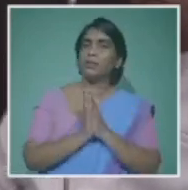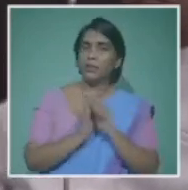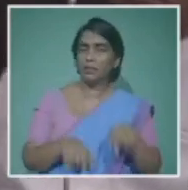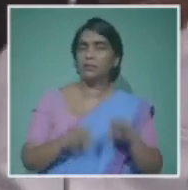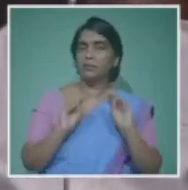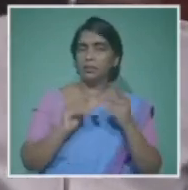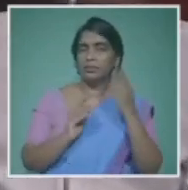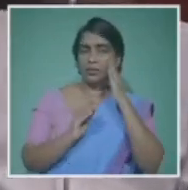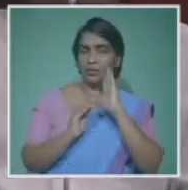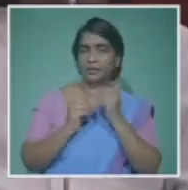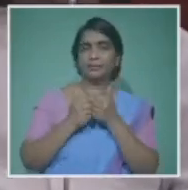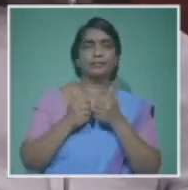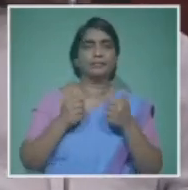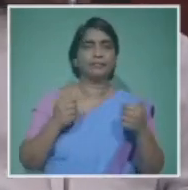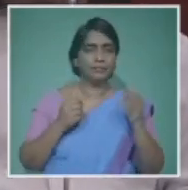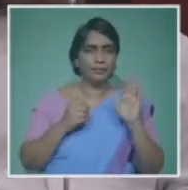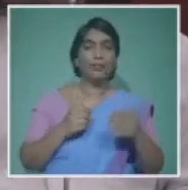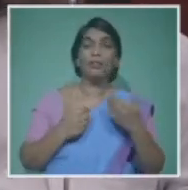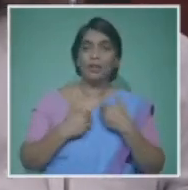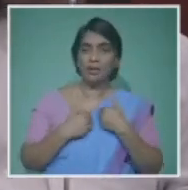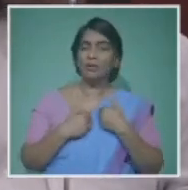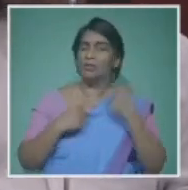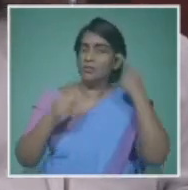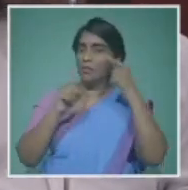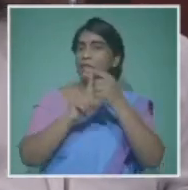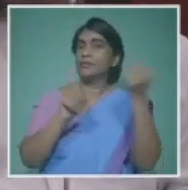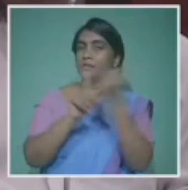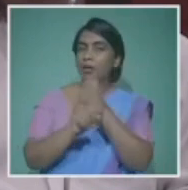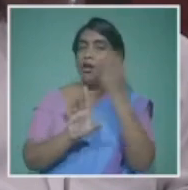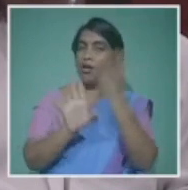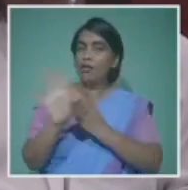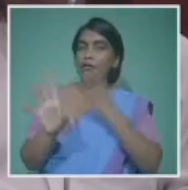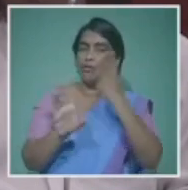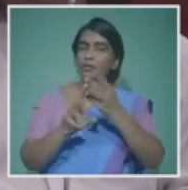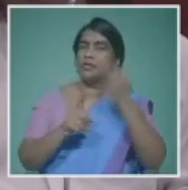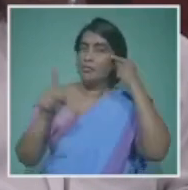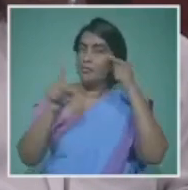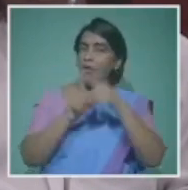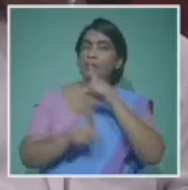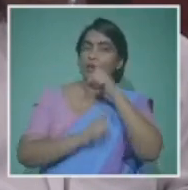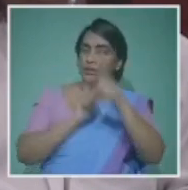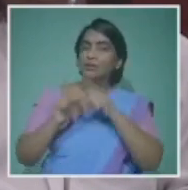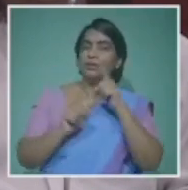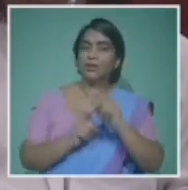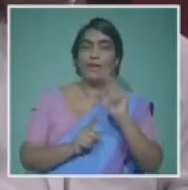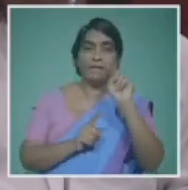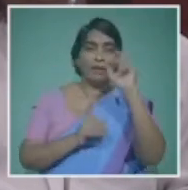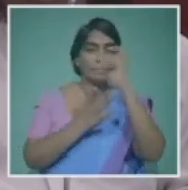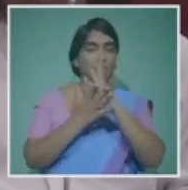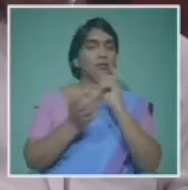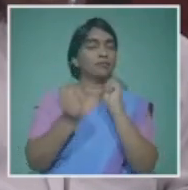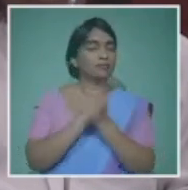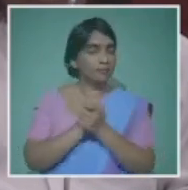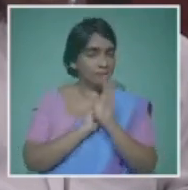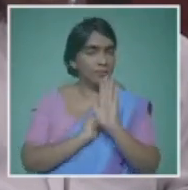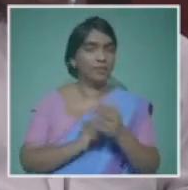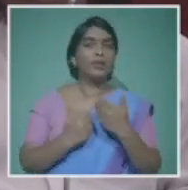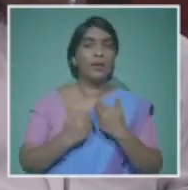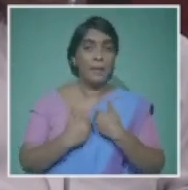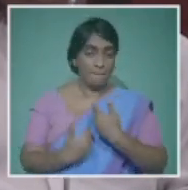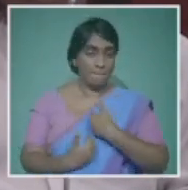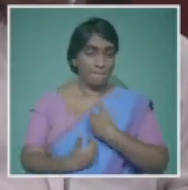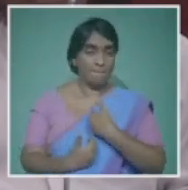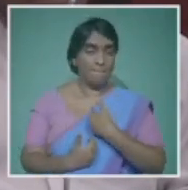යම්කිසි ස්වාධීනත්වයක් තියෙනවා අපි ඒකට සටන් කෙරුවා අපි අවුරුදු තුන සටන් කෙරුවා ඒකට 20 වෙනි සංශෝධනයේ ගේනකොට මම